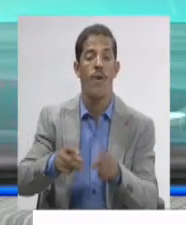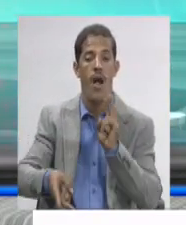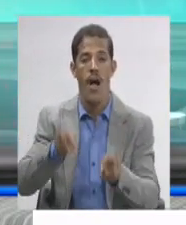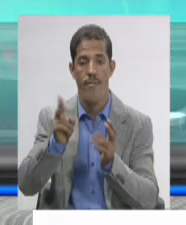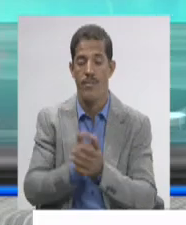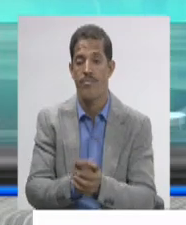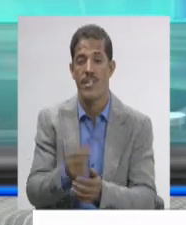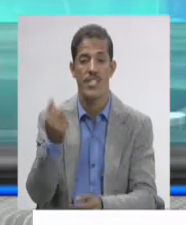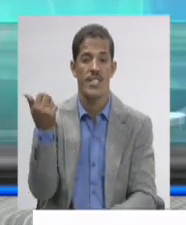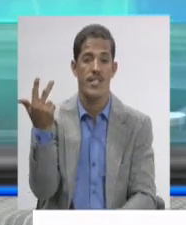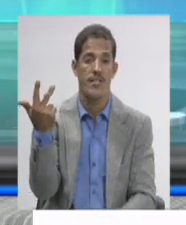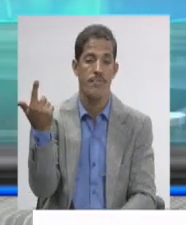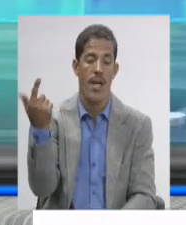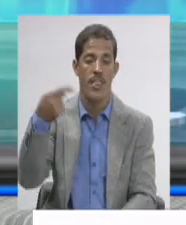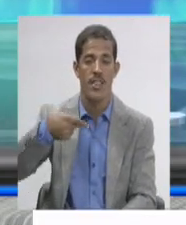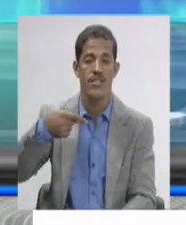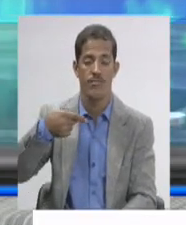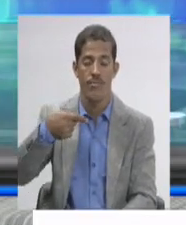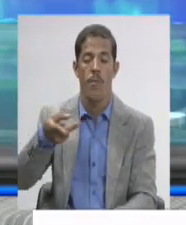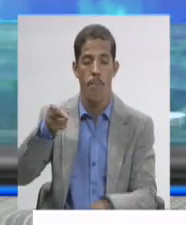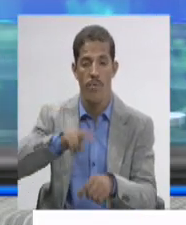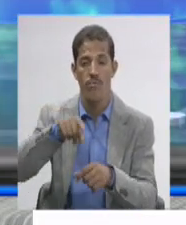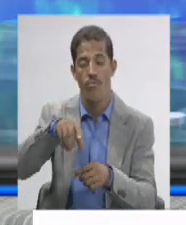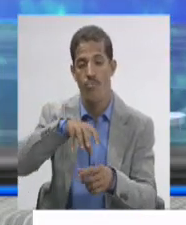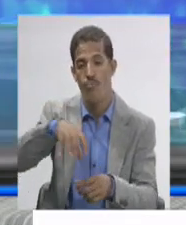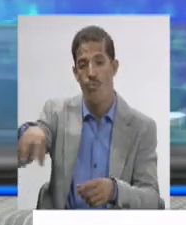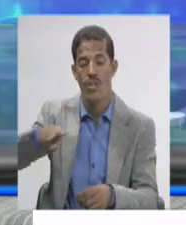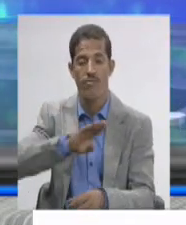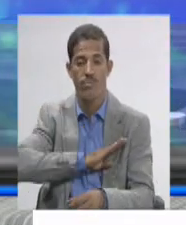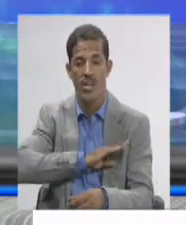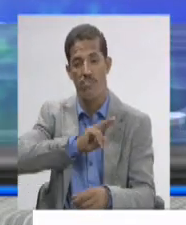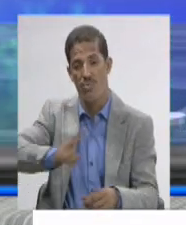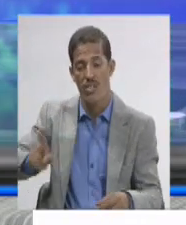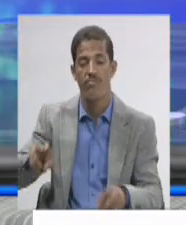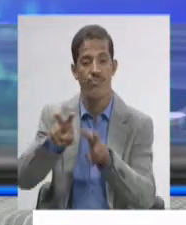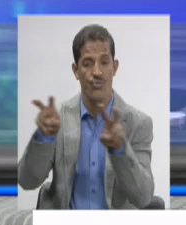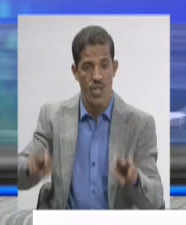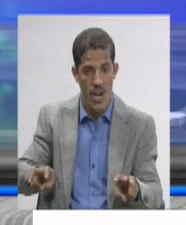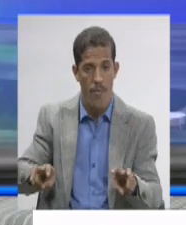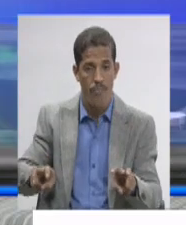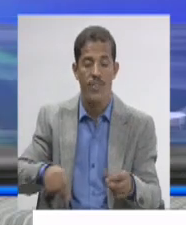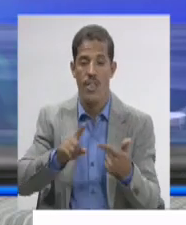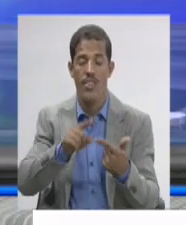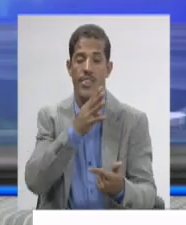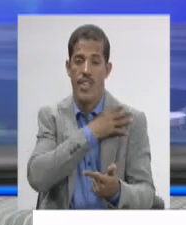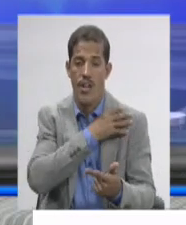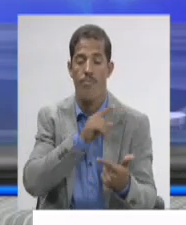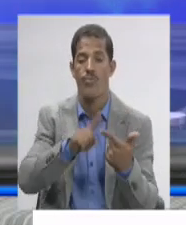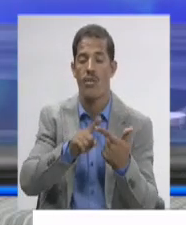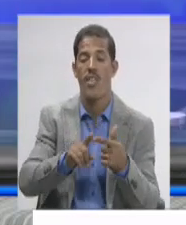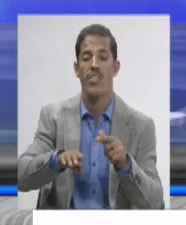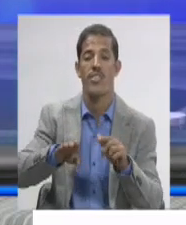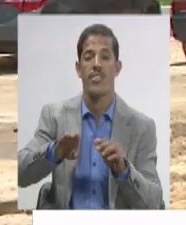87 ضابطا من مختلف القطاعات العسكريه بشهادتي اركان ماستر واحد في الدفاع